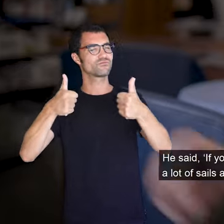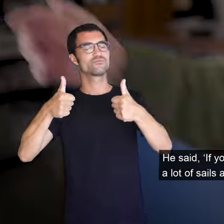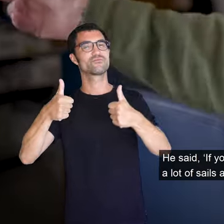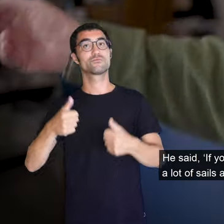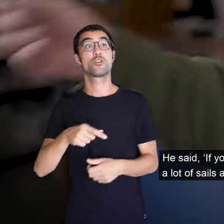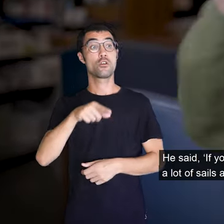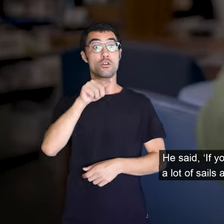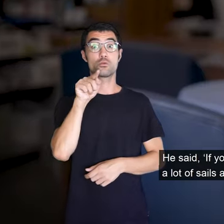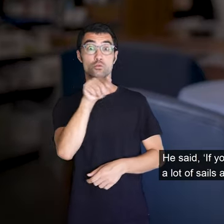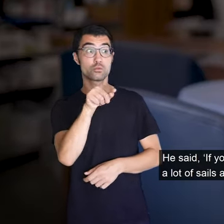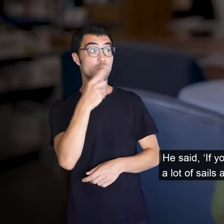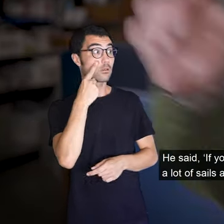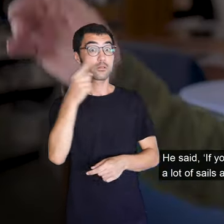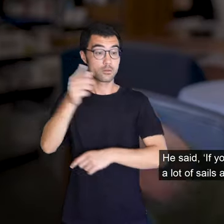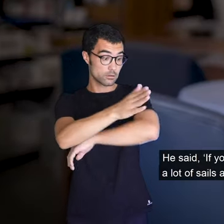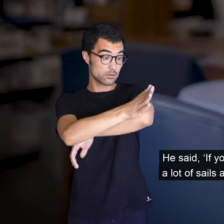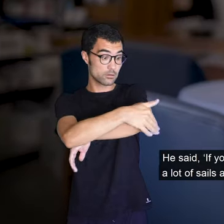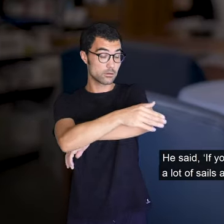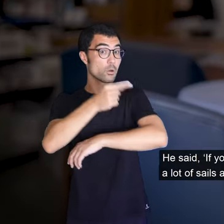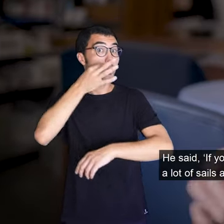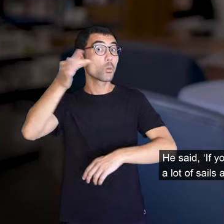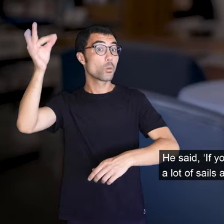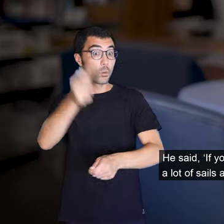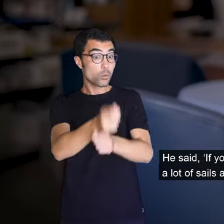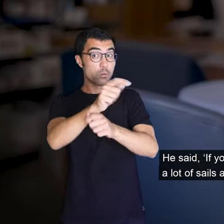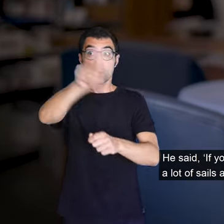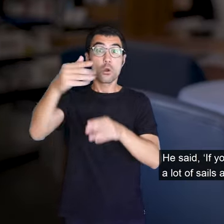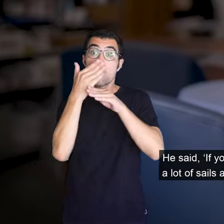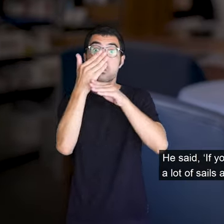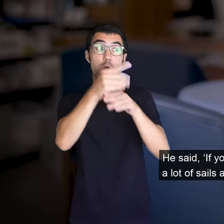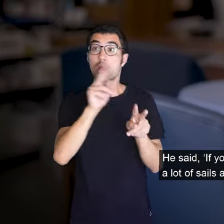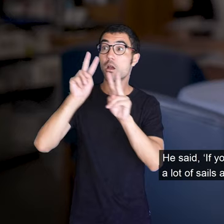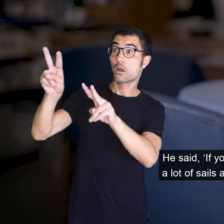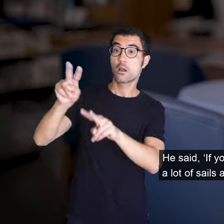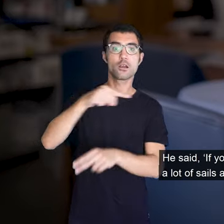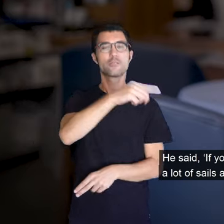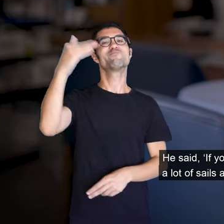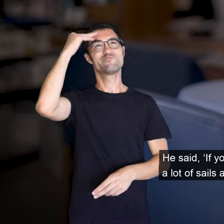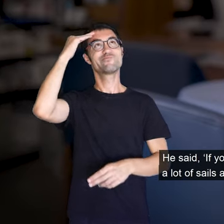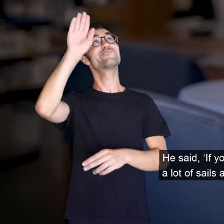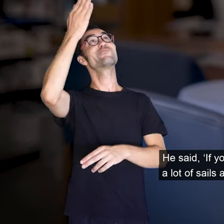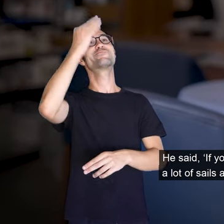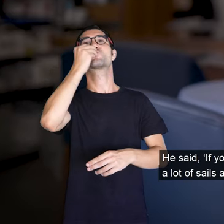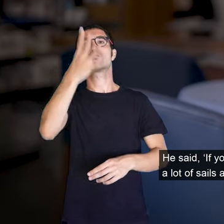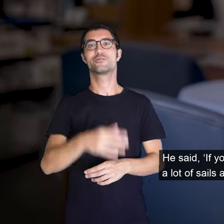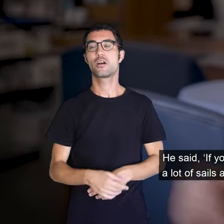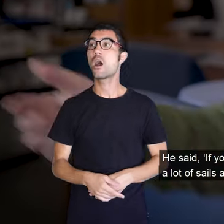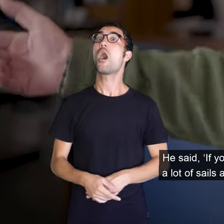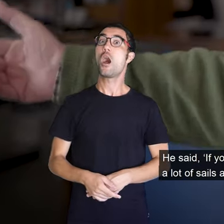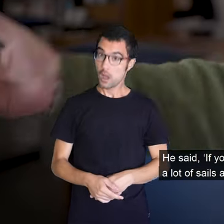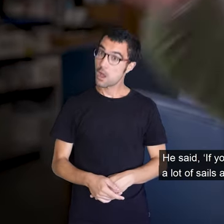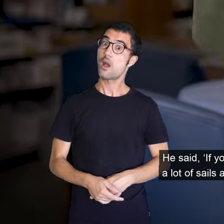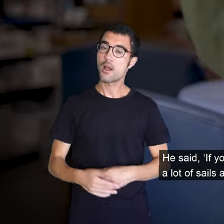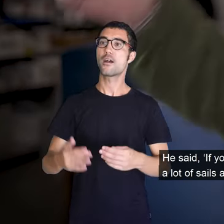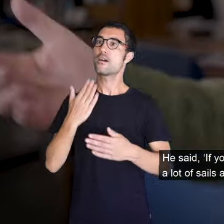Diu, si vaig sortir un llagostès, diu, bon temps. Dic, callam-me, dic, bon barometro. I van